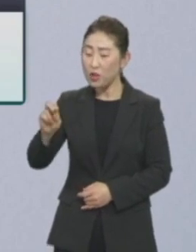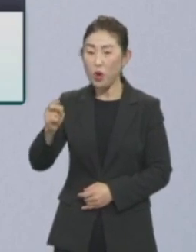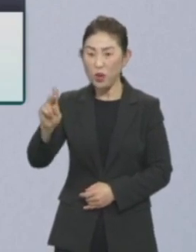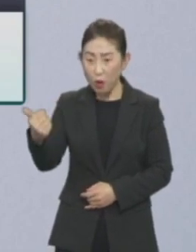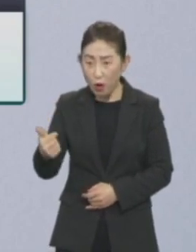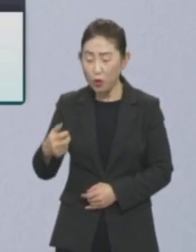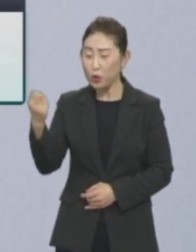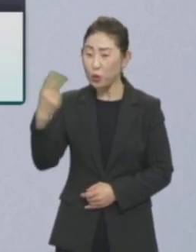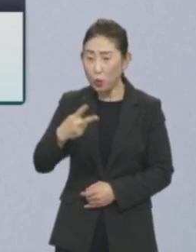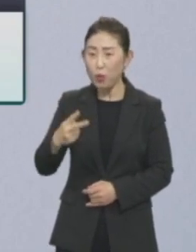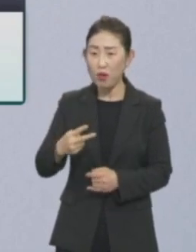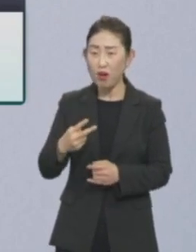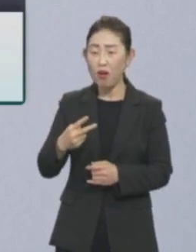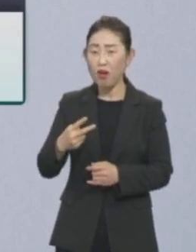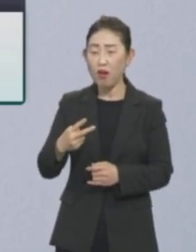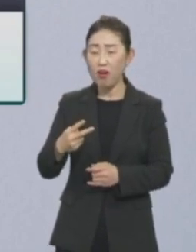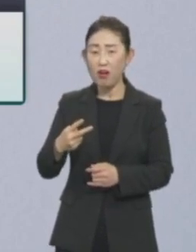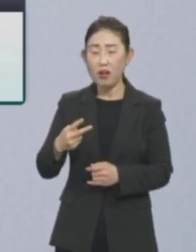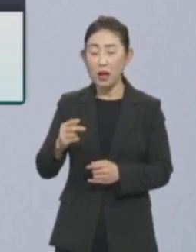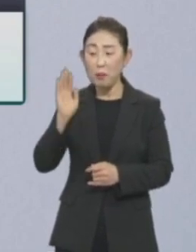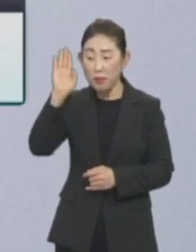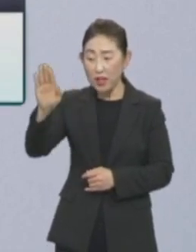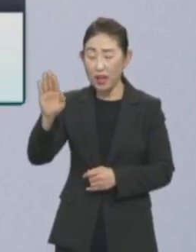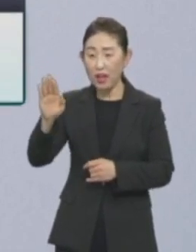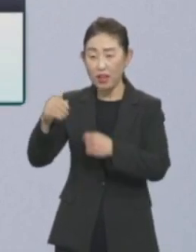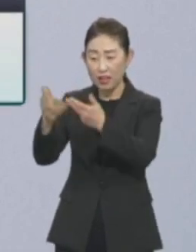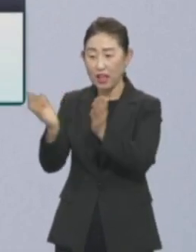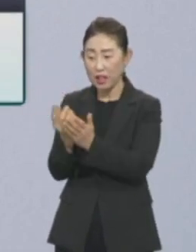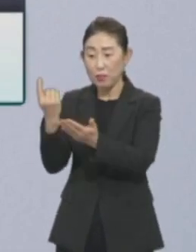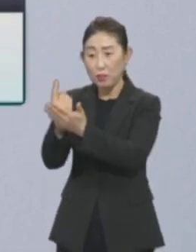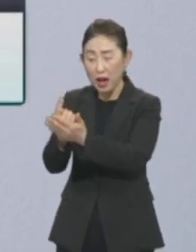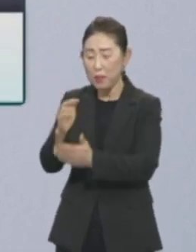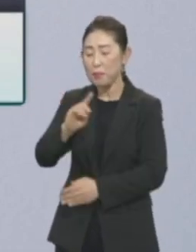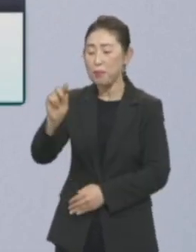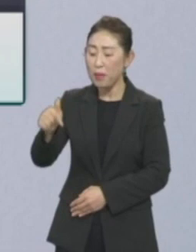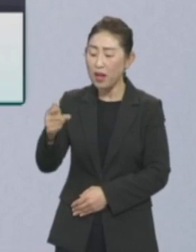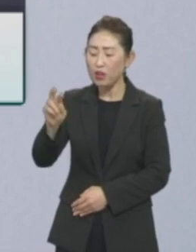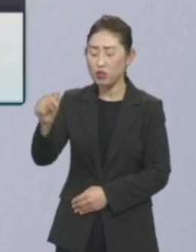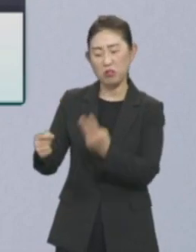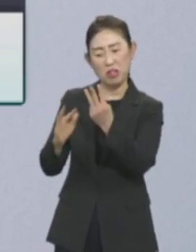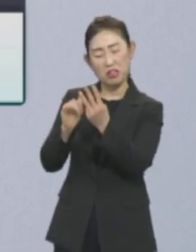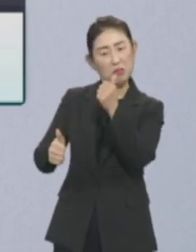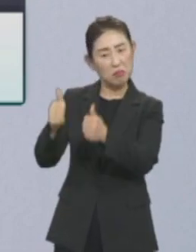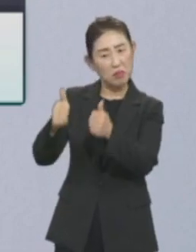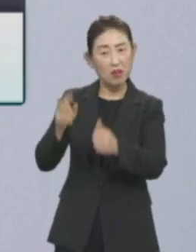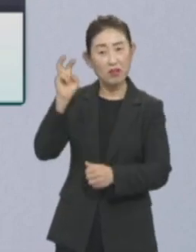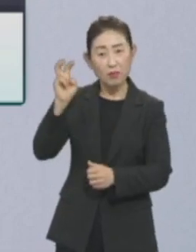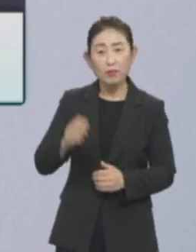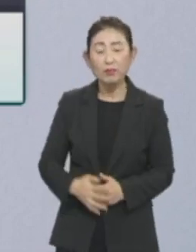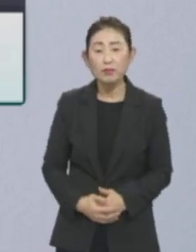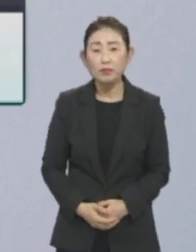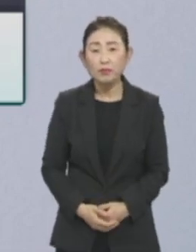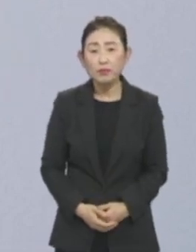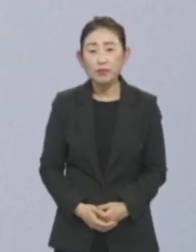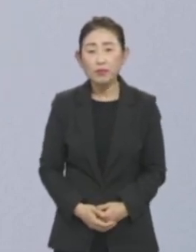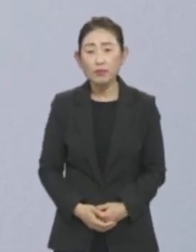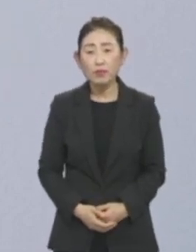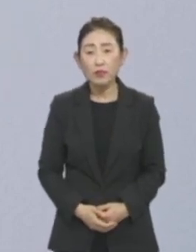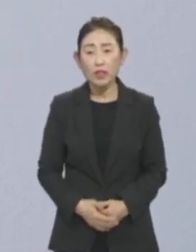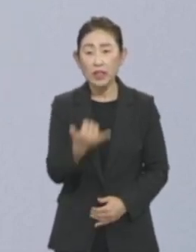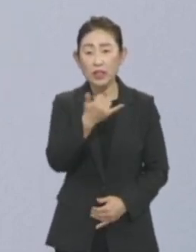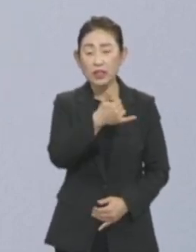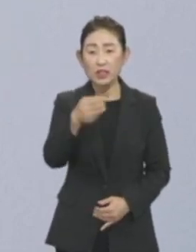민주당 박정현 최고위원과 더불어 민주당을 탈당에 새로운 미래에 합류한 박영순 의원간의 파전이 유력합니다